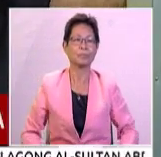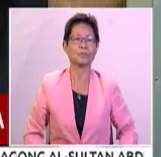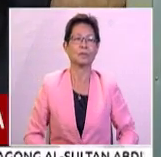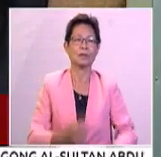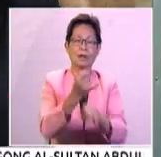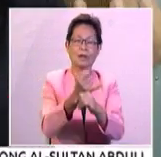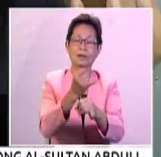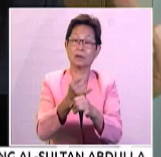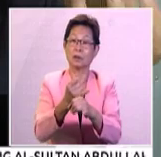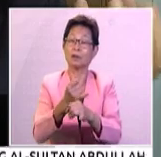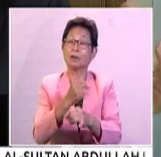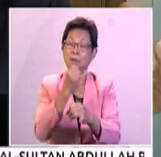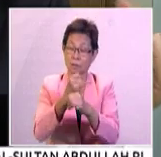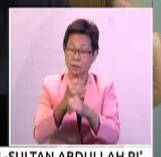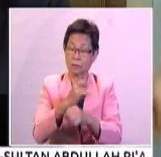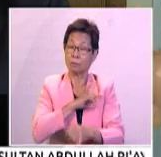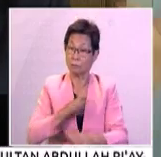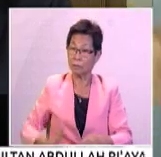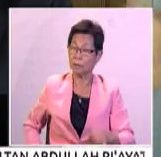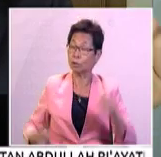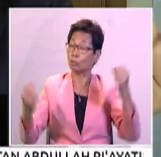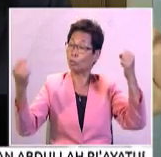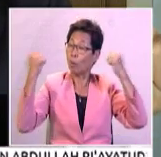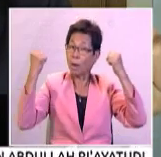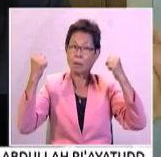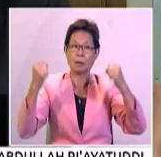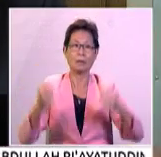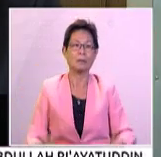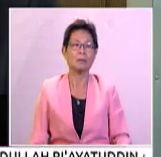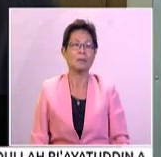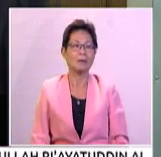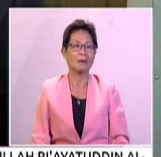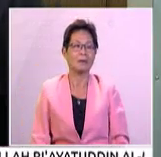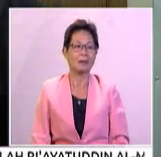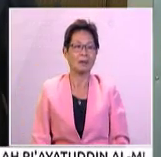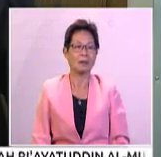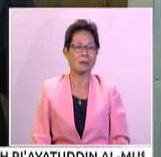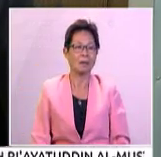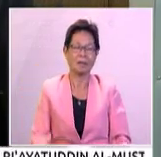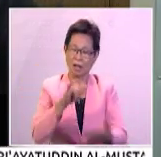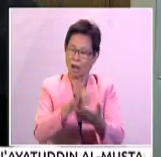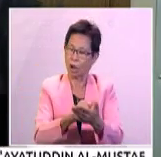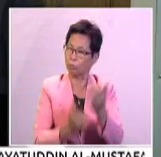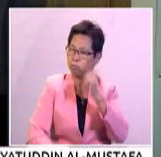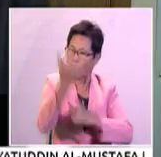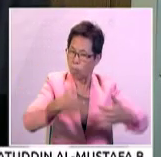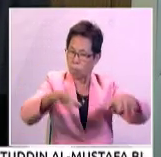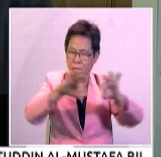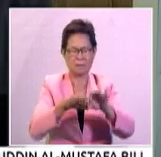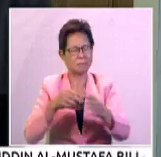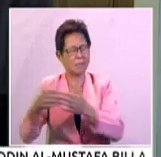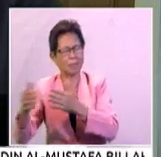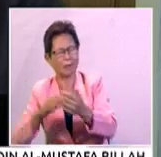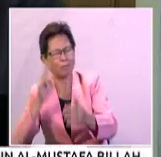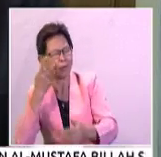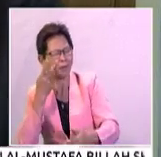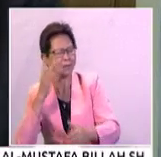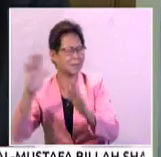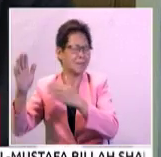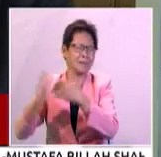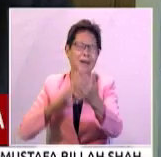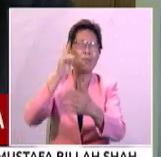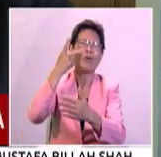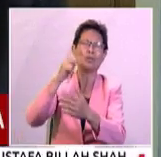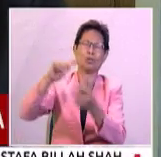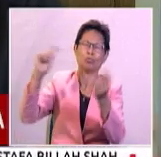Institusi diraja kuat, bergangga kuat. Itu yang penting. Tak kira politik, pasal politik